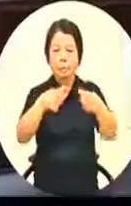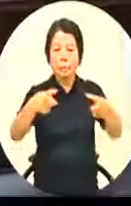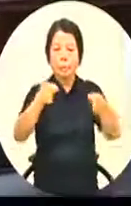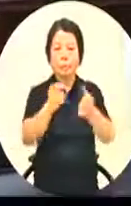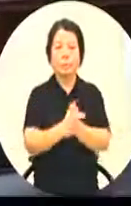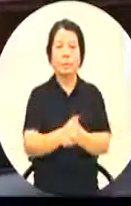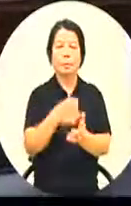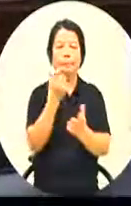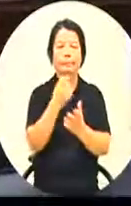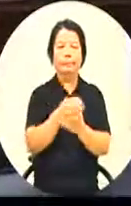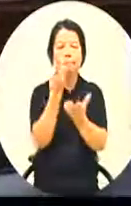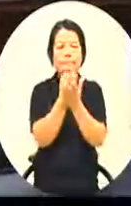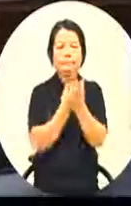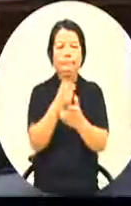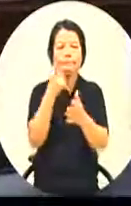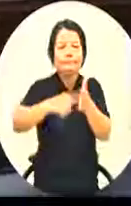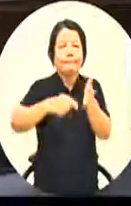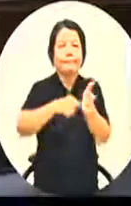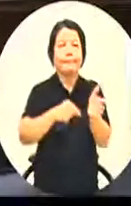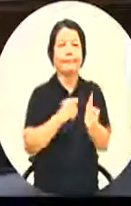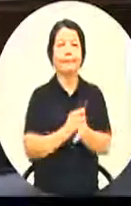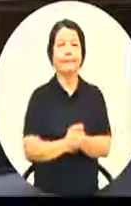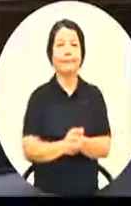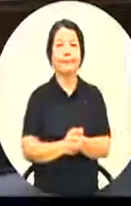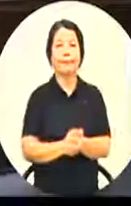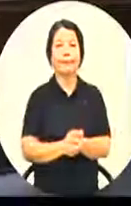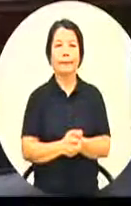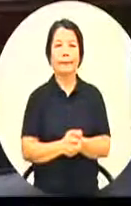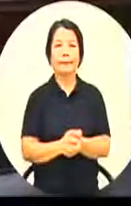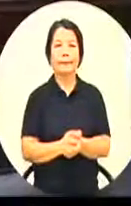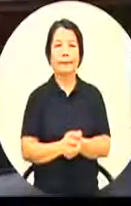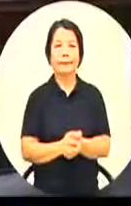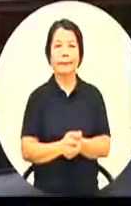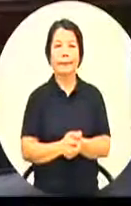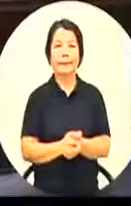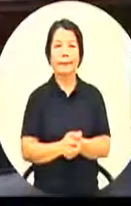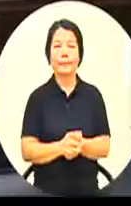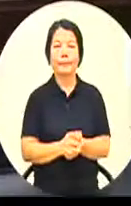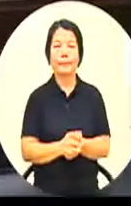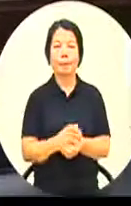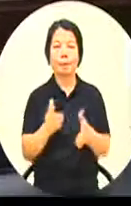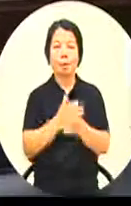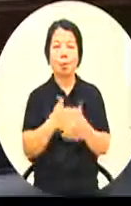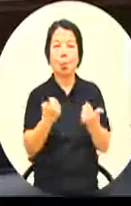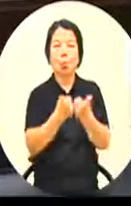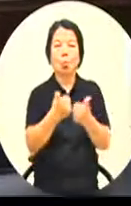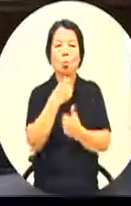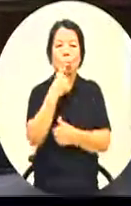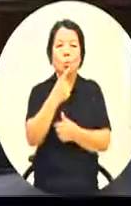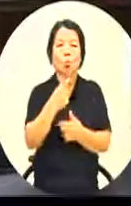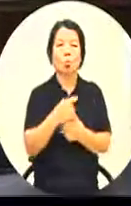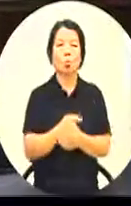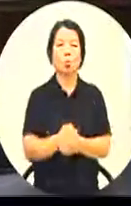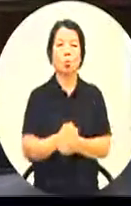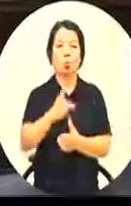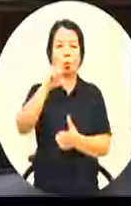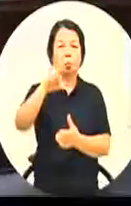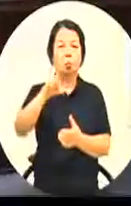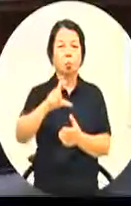汇，然后简单的那个 conversation 对话而已。那后